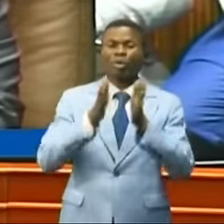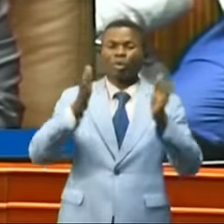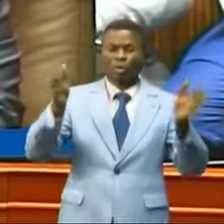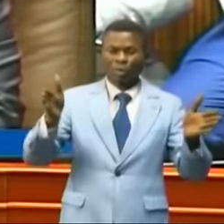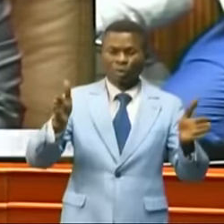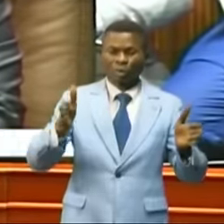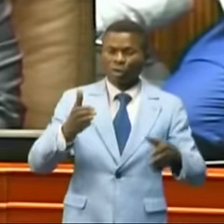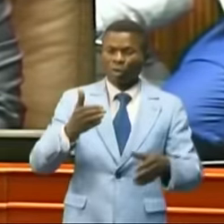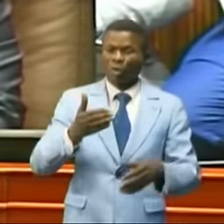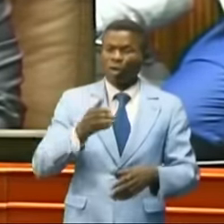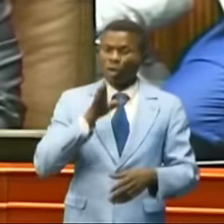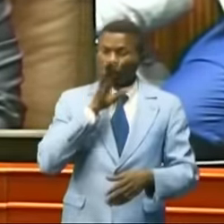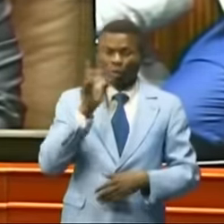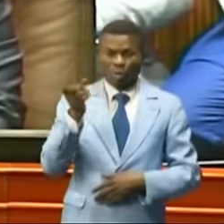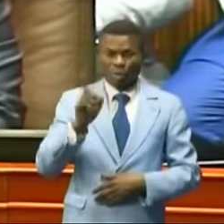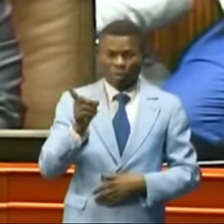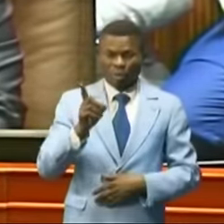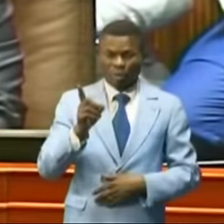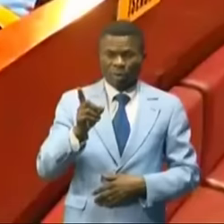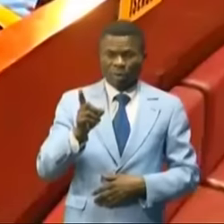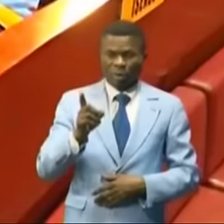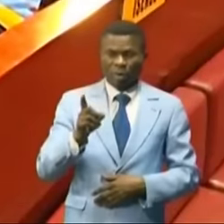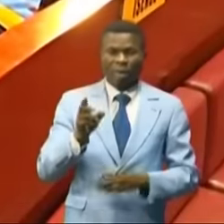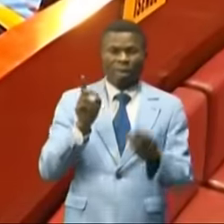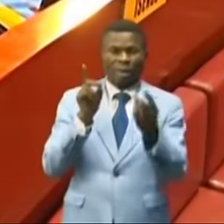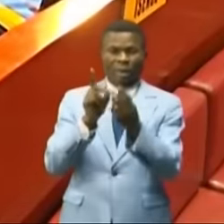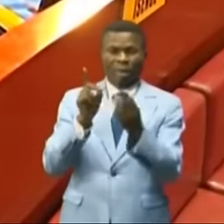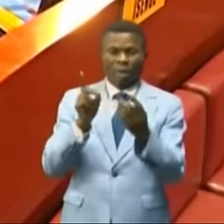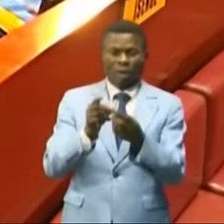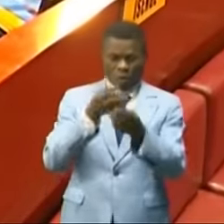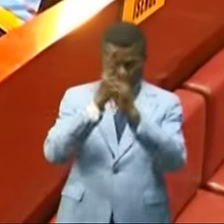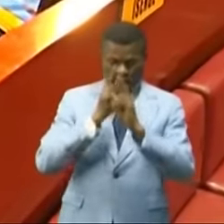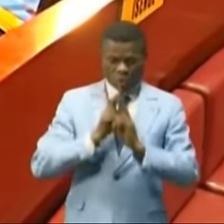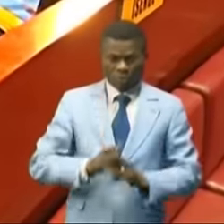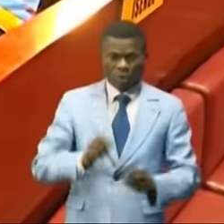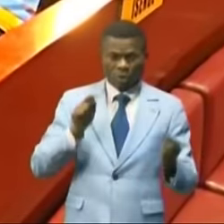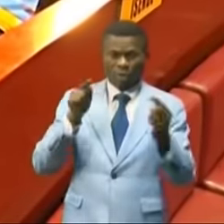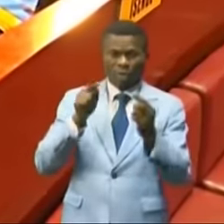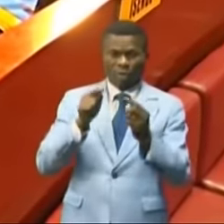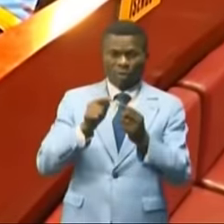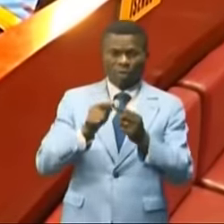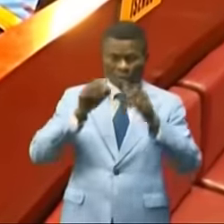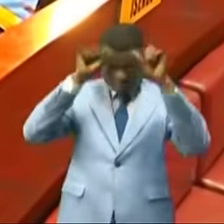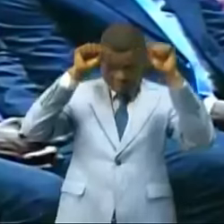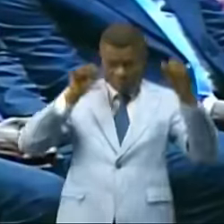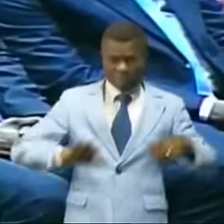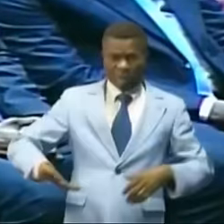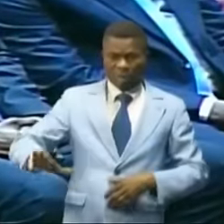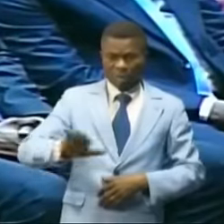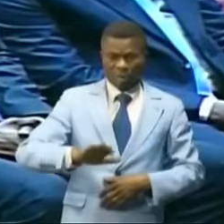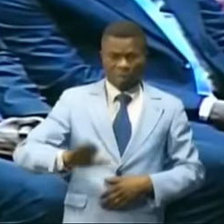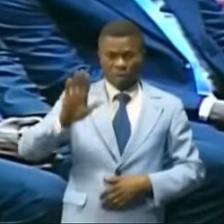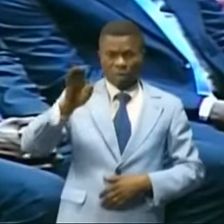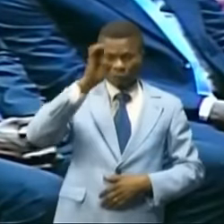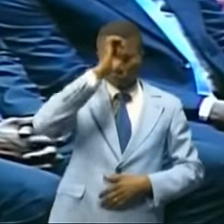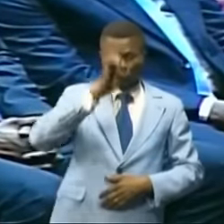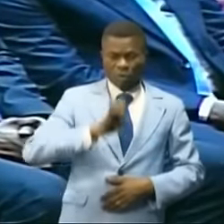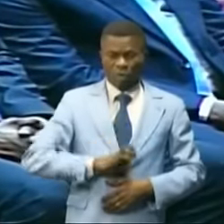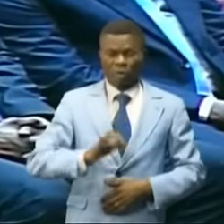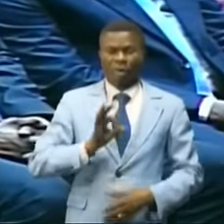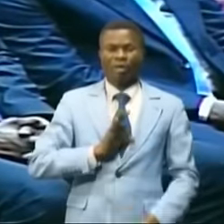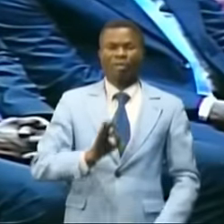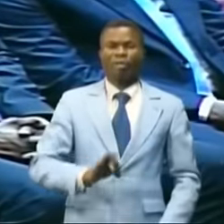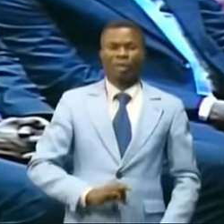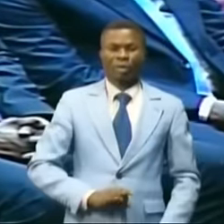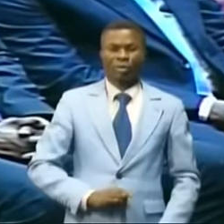équivoque ma totale loyauté envers le président de la République, son Excellence Félix-Antoine Tshisekedi